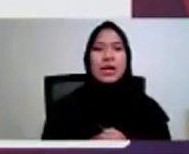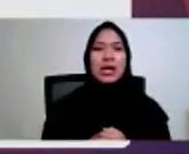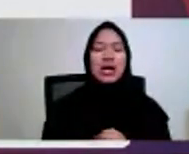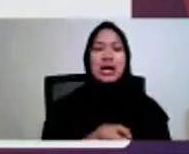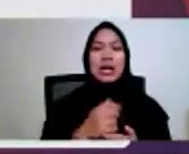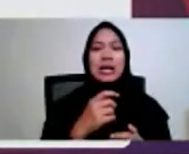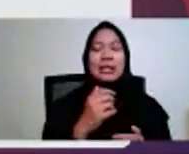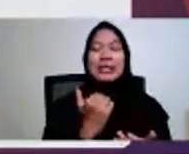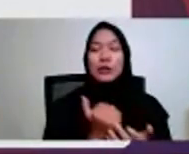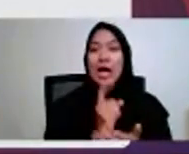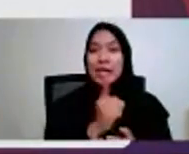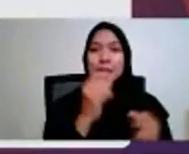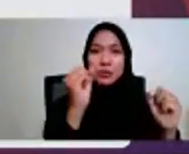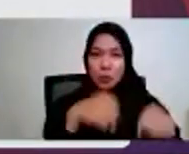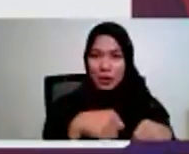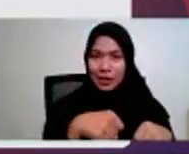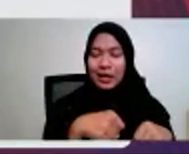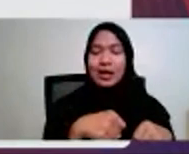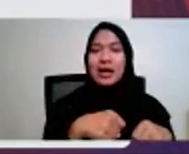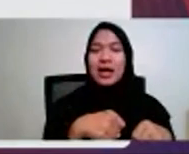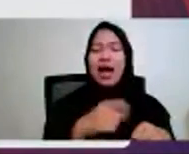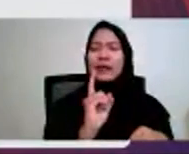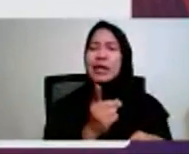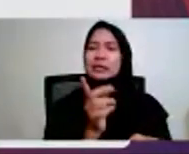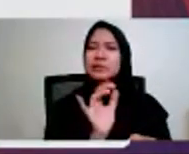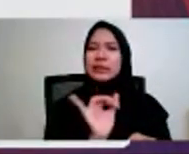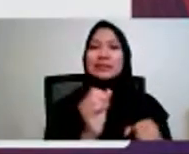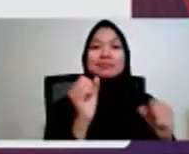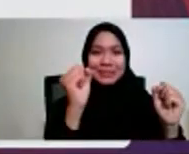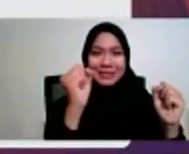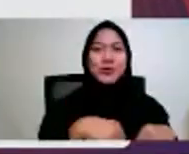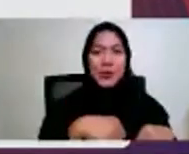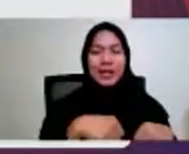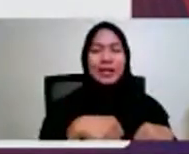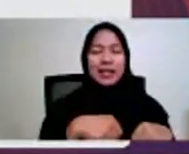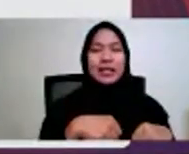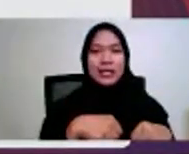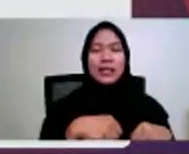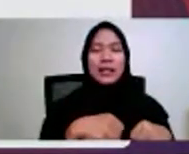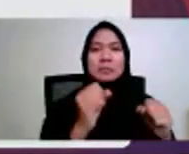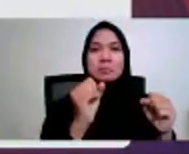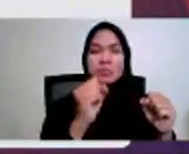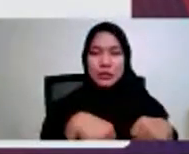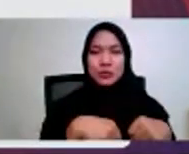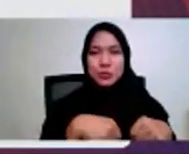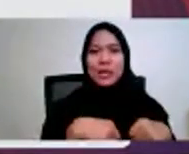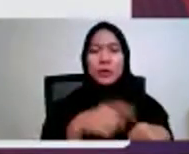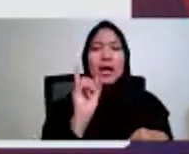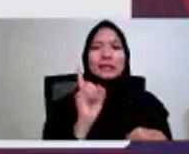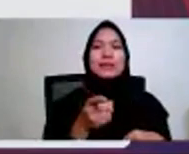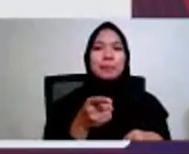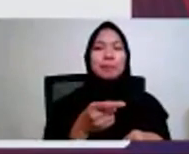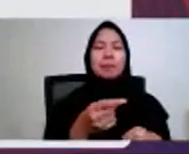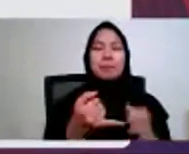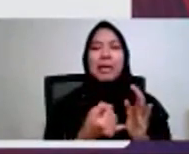dan cuaca kalau memang atau saja ada suatu agreement yang akan dihadiahi diwajibkan untuk